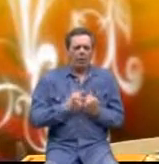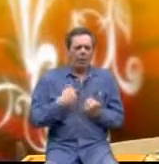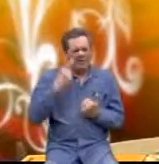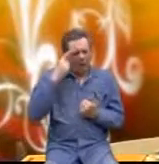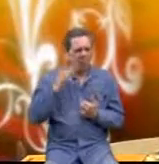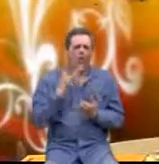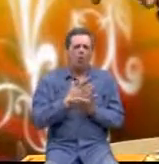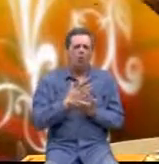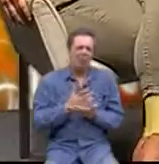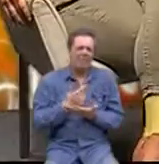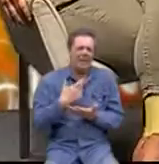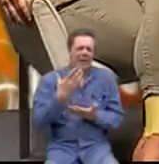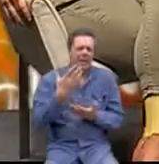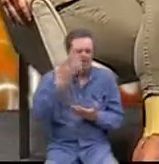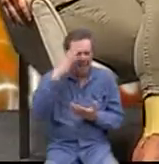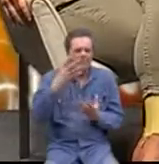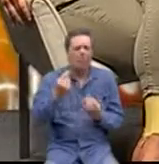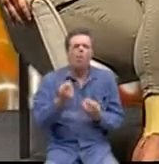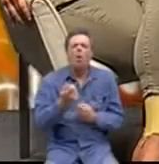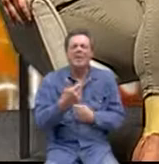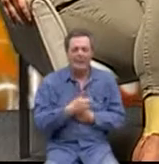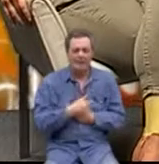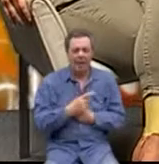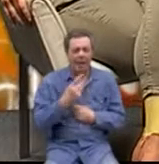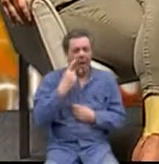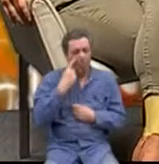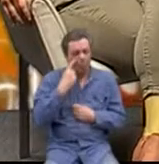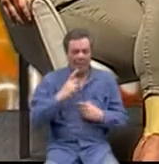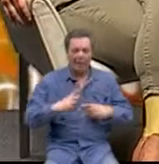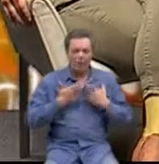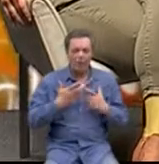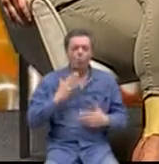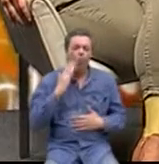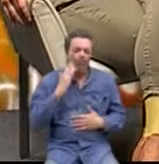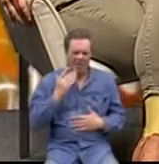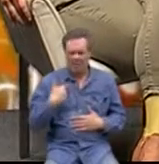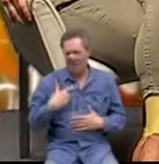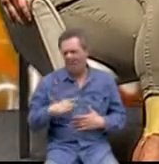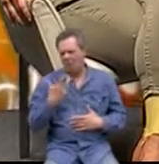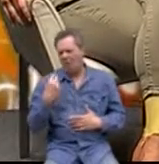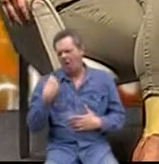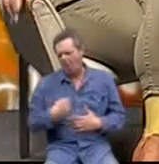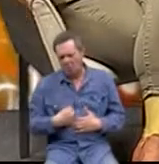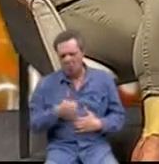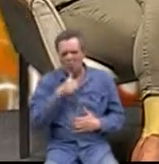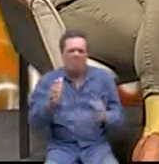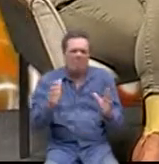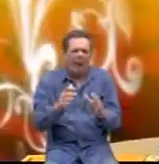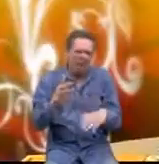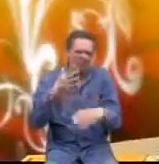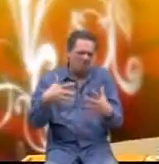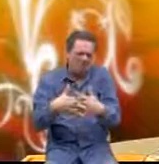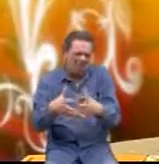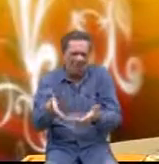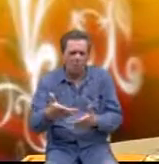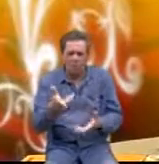biti, jer mi ne znamo puno sitnica, ali kad pogledate život u Americi, ja sam živjela u Francuskoj, jednom malom mjestu, sve. Oni su